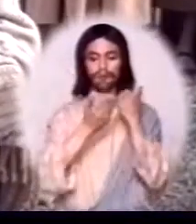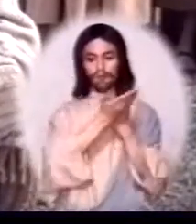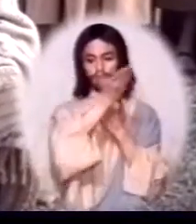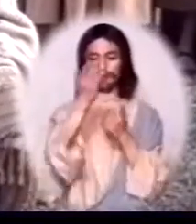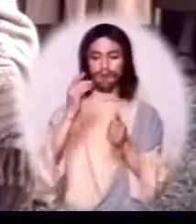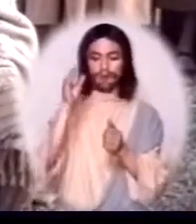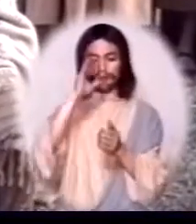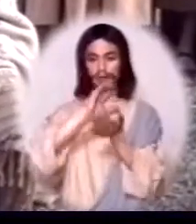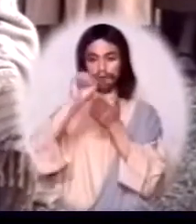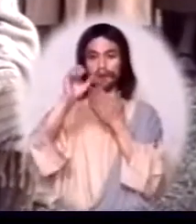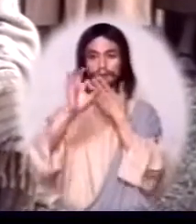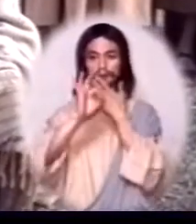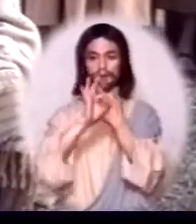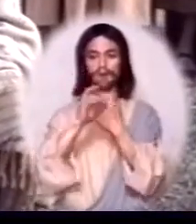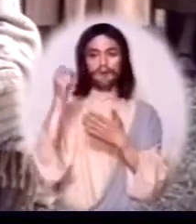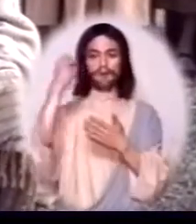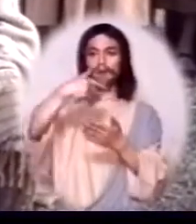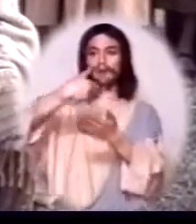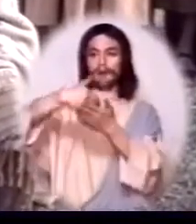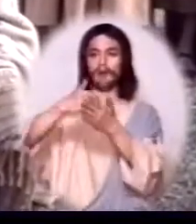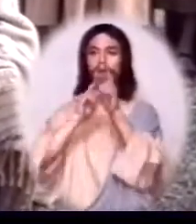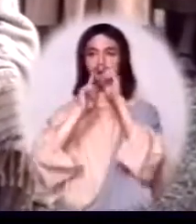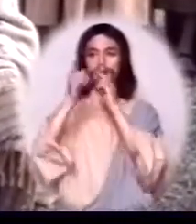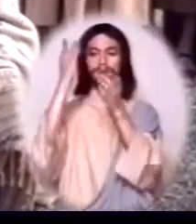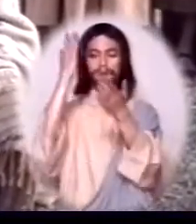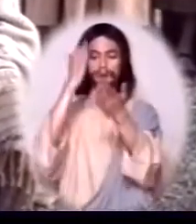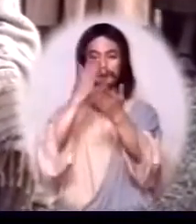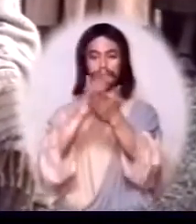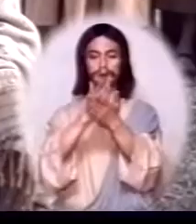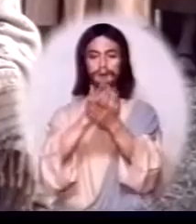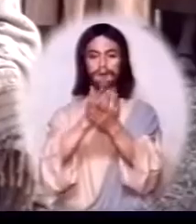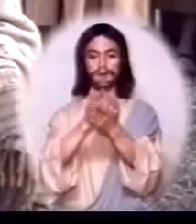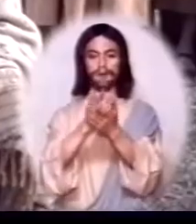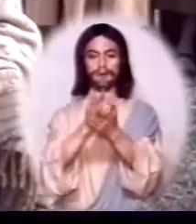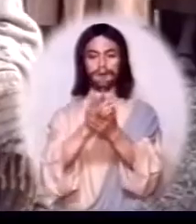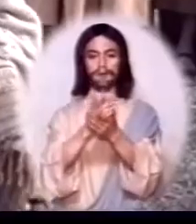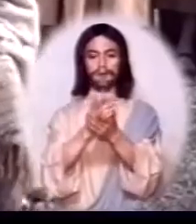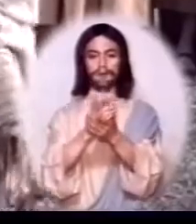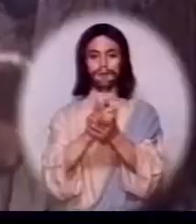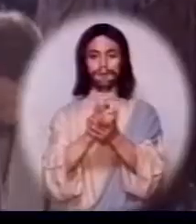누가 너희 것을 가져가면 다시 달라고 하지 말라.